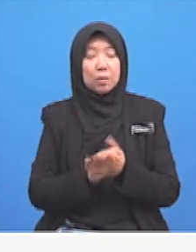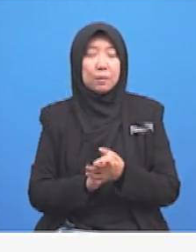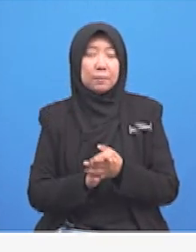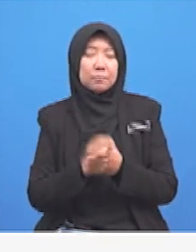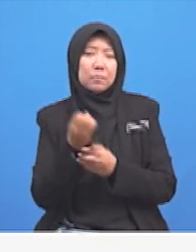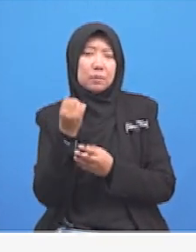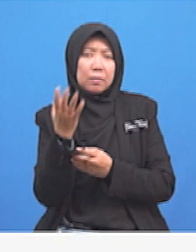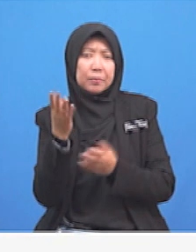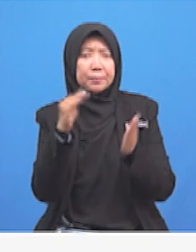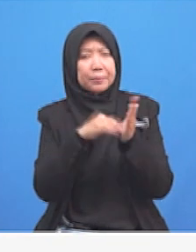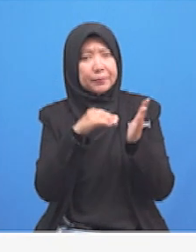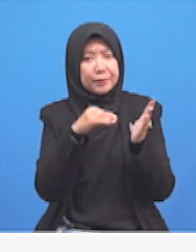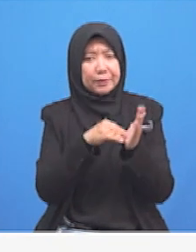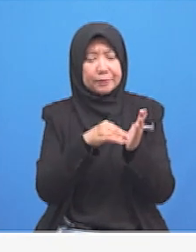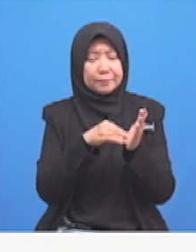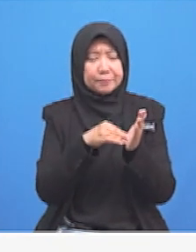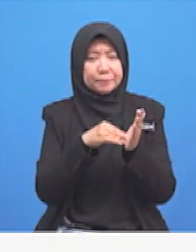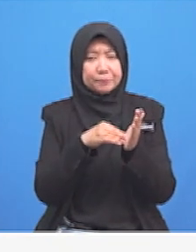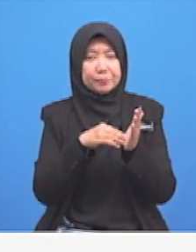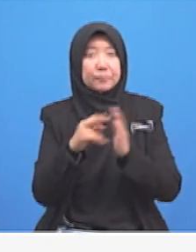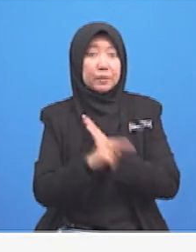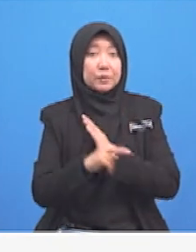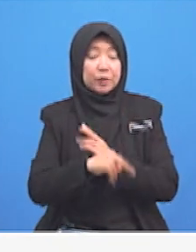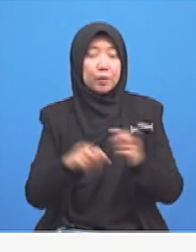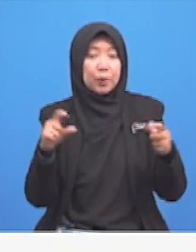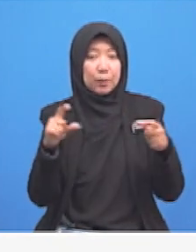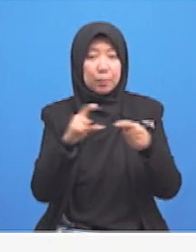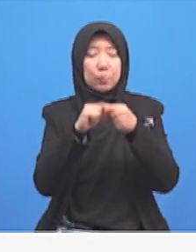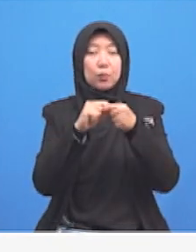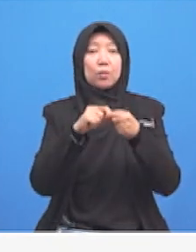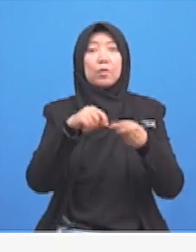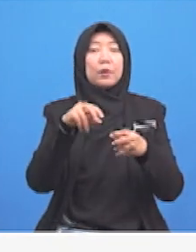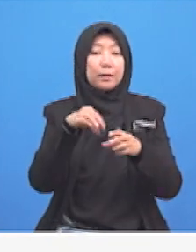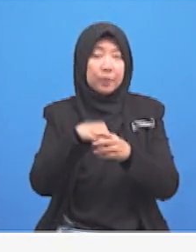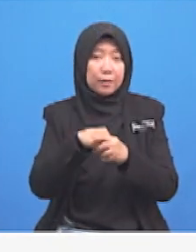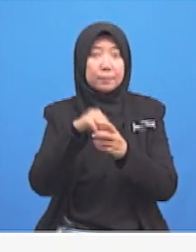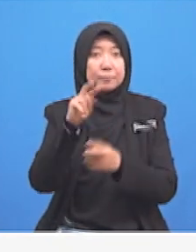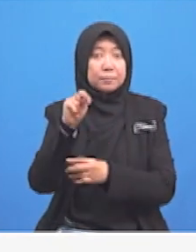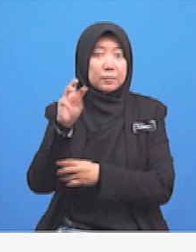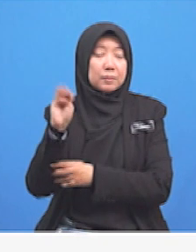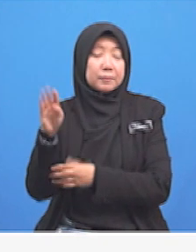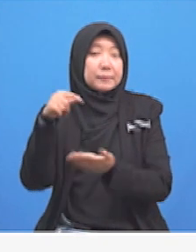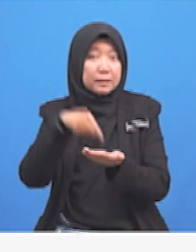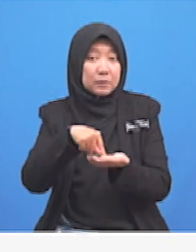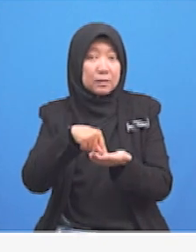Berapakah bilangan negeri-negeri yang digabungkan dalam negeri-negeri Melayu Bersekutu ini?